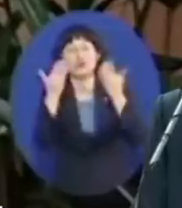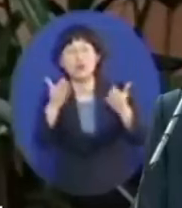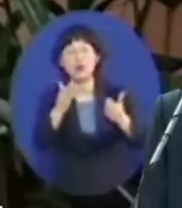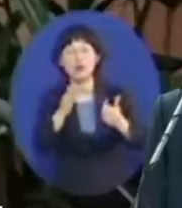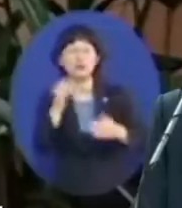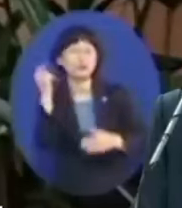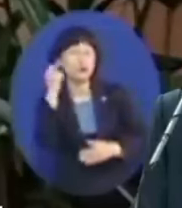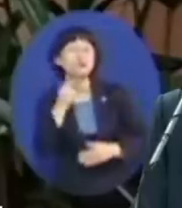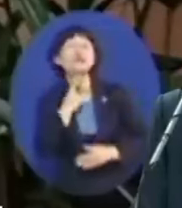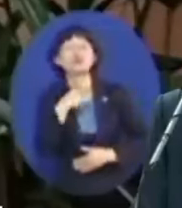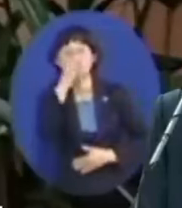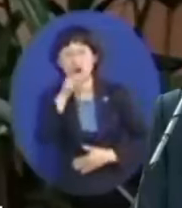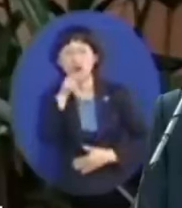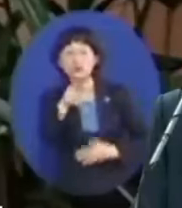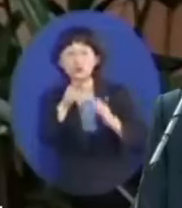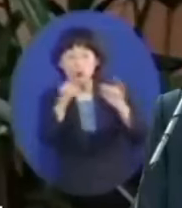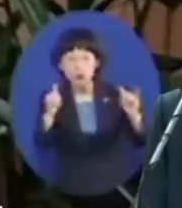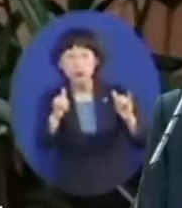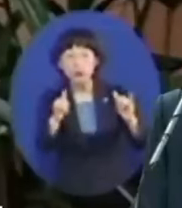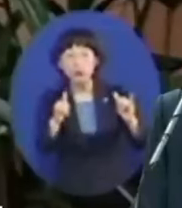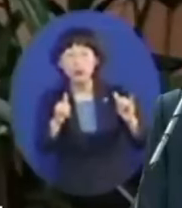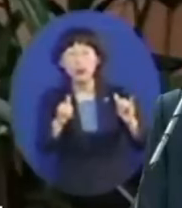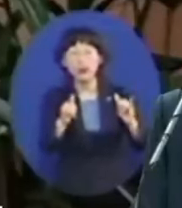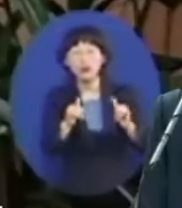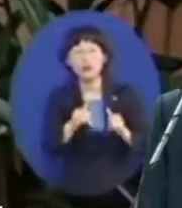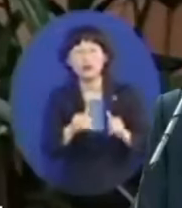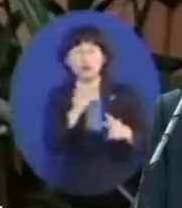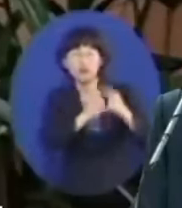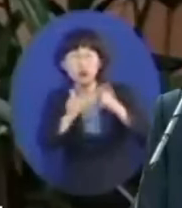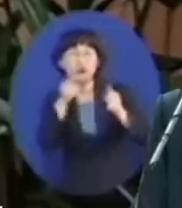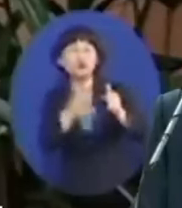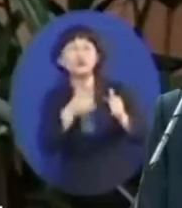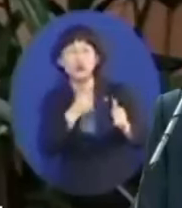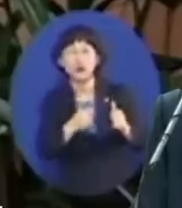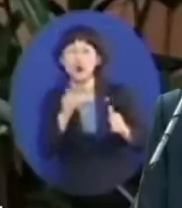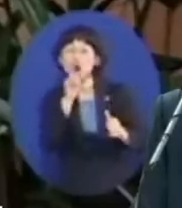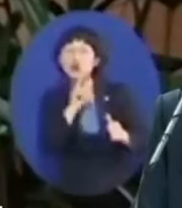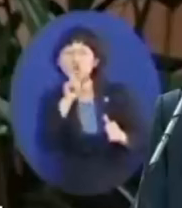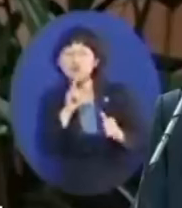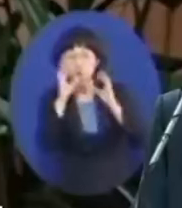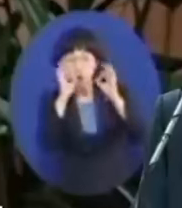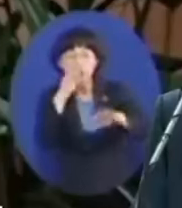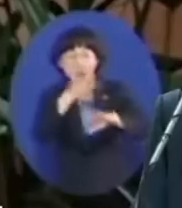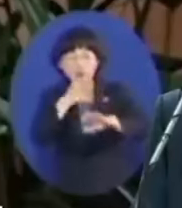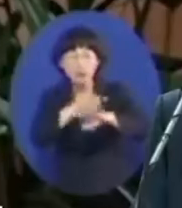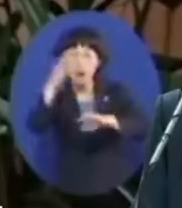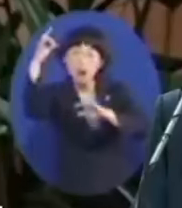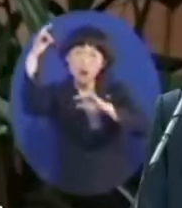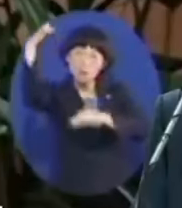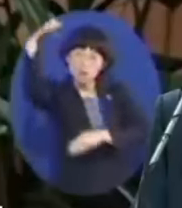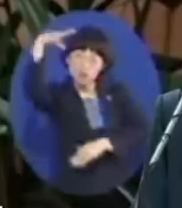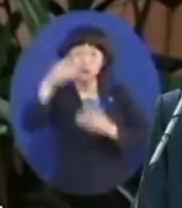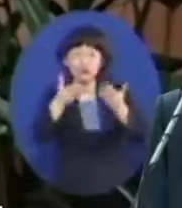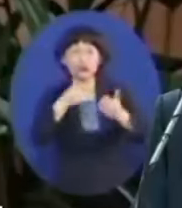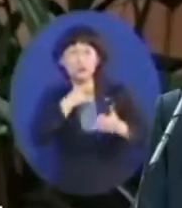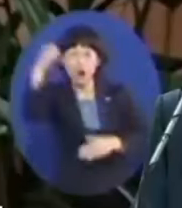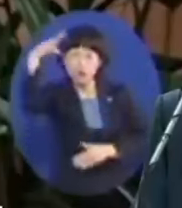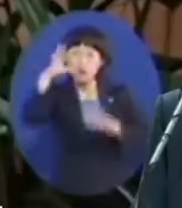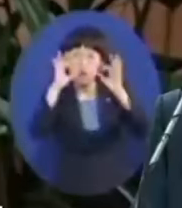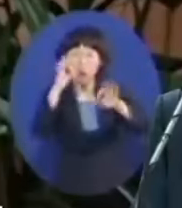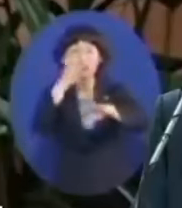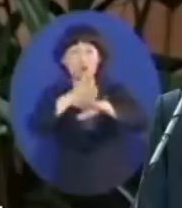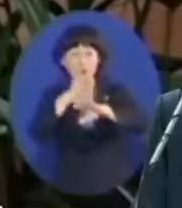보았었습니다. 그런 사람은 더 주고 싶어요. 촛불을 보고 감사하면 전등불 주고 싶고 전등불 보고